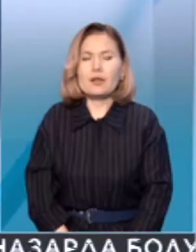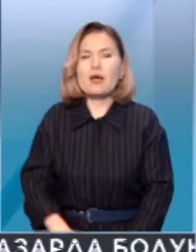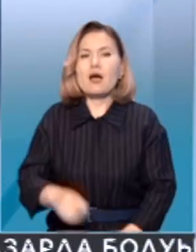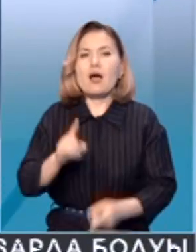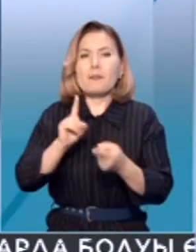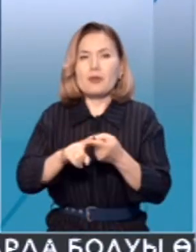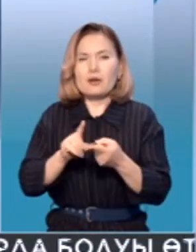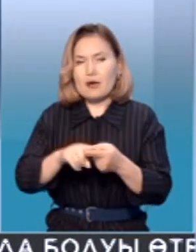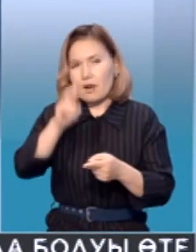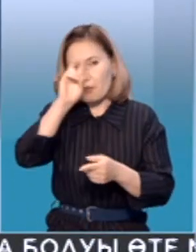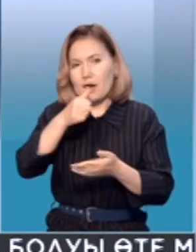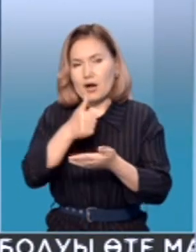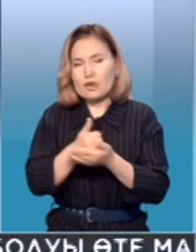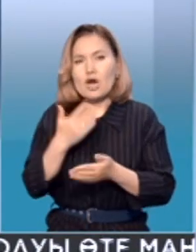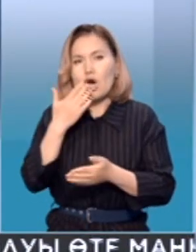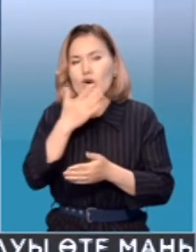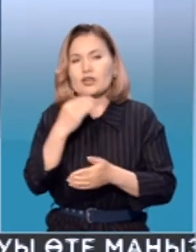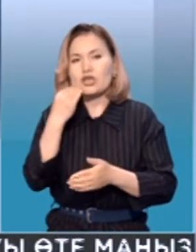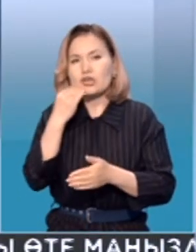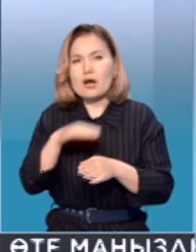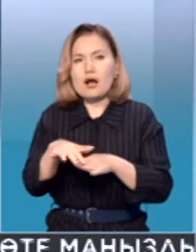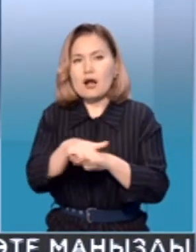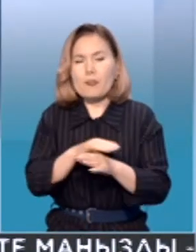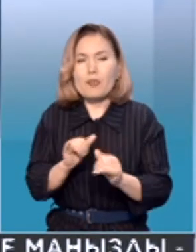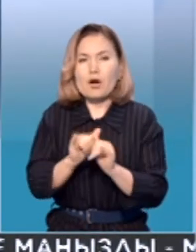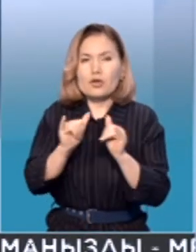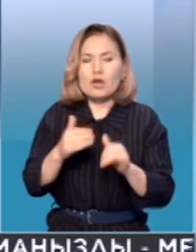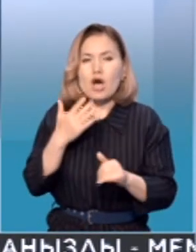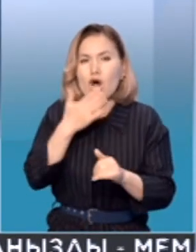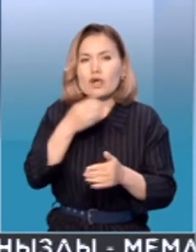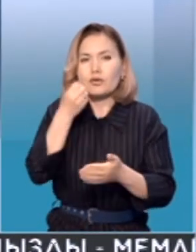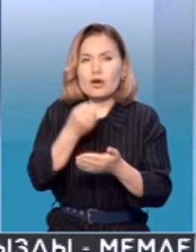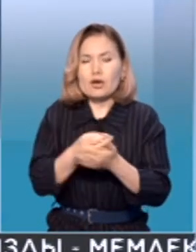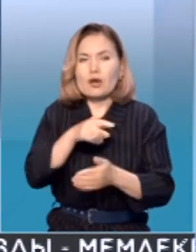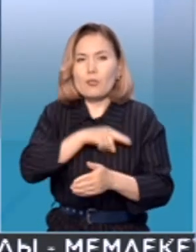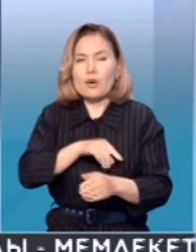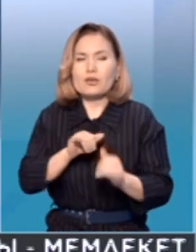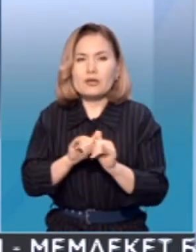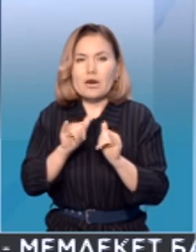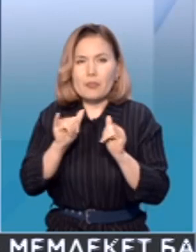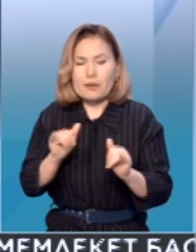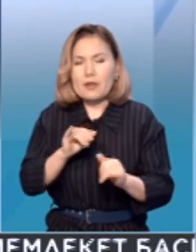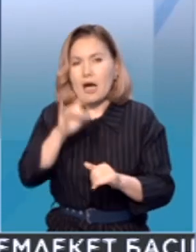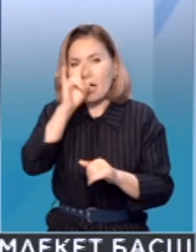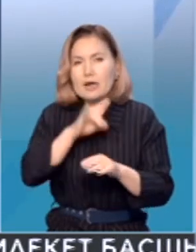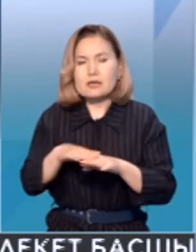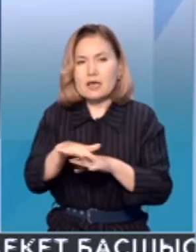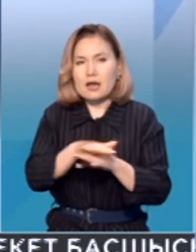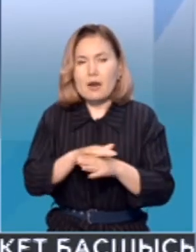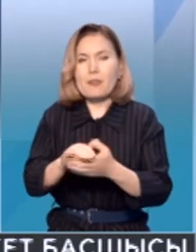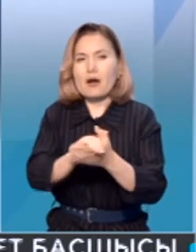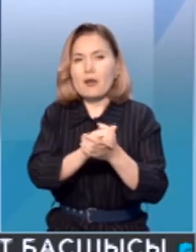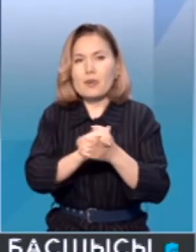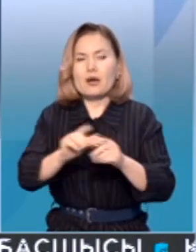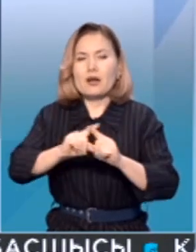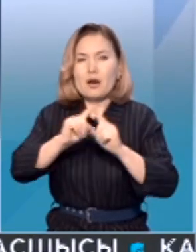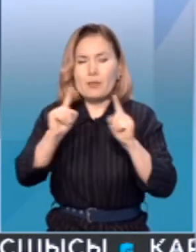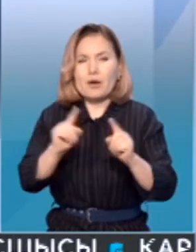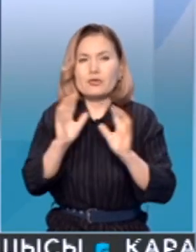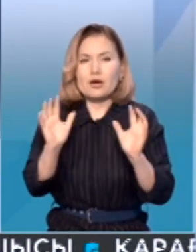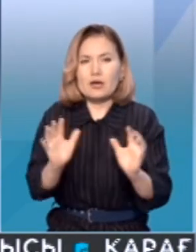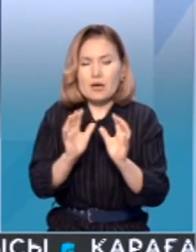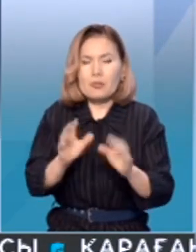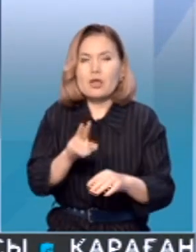Біріншіден, мемлекет басшысы ұлттың жаңа сапасын қалыптастыруды, ұлттық құндылықтарды одан әрі дамытуды, халқымыздың бірегейлігін нығайтуды